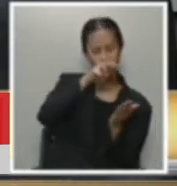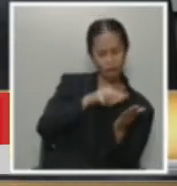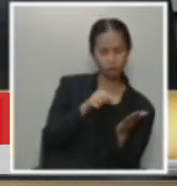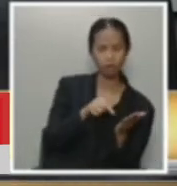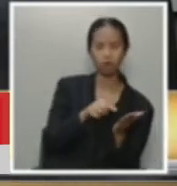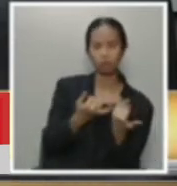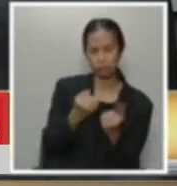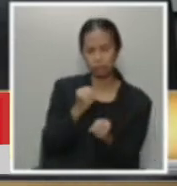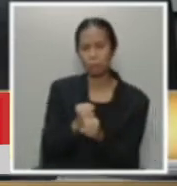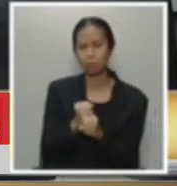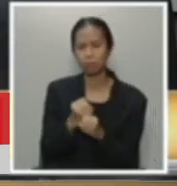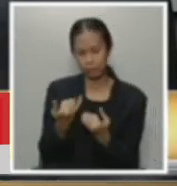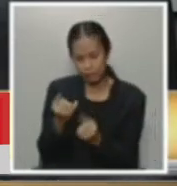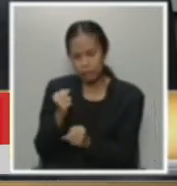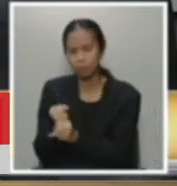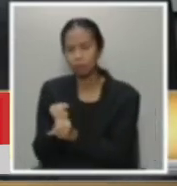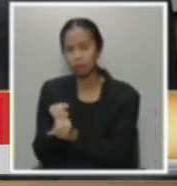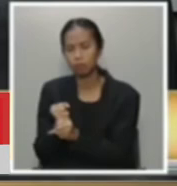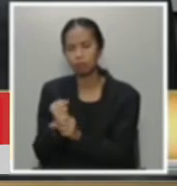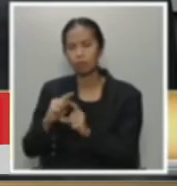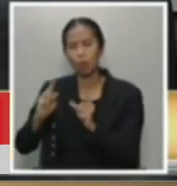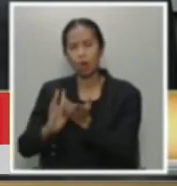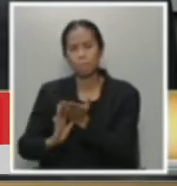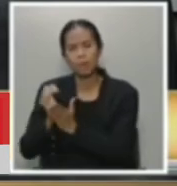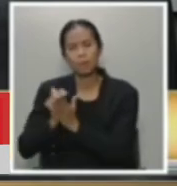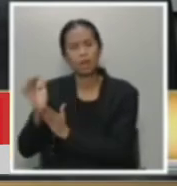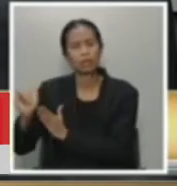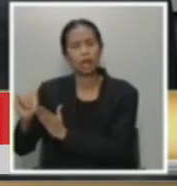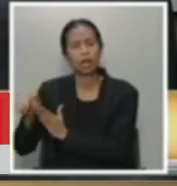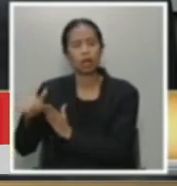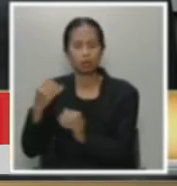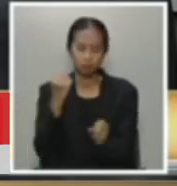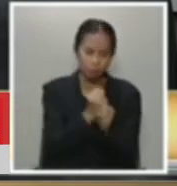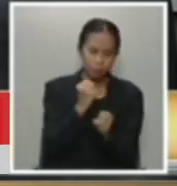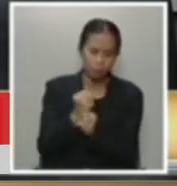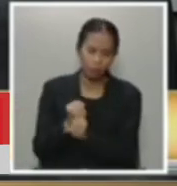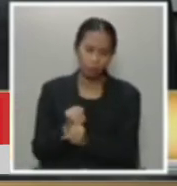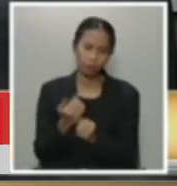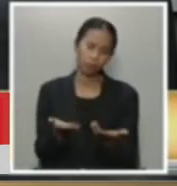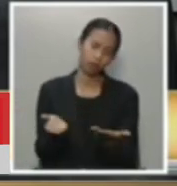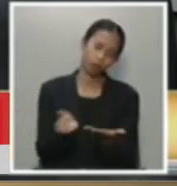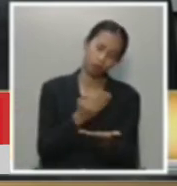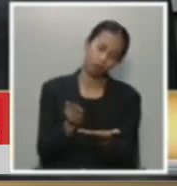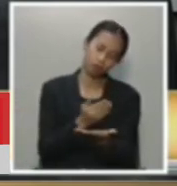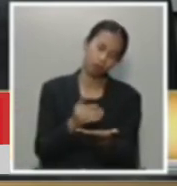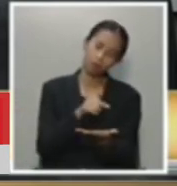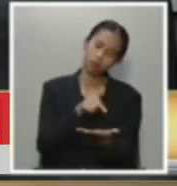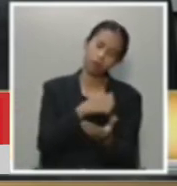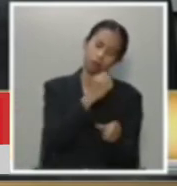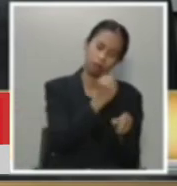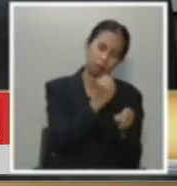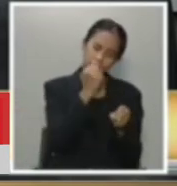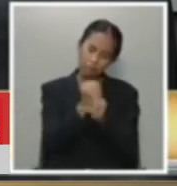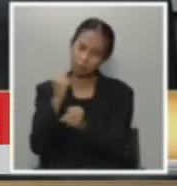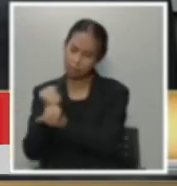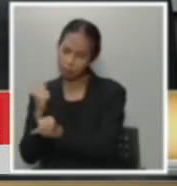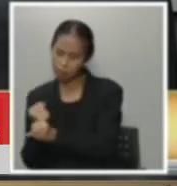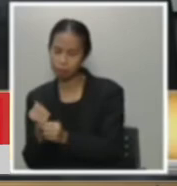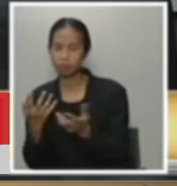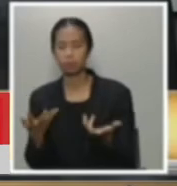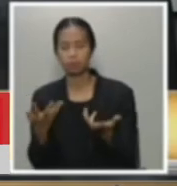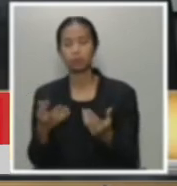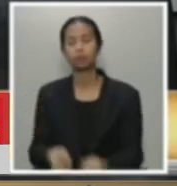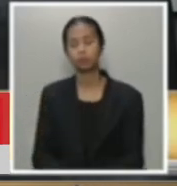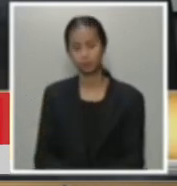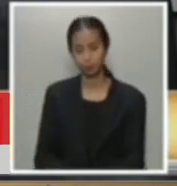อยู่ระหว่างดำเนินการผมว่าอยู่นี่อยู่เล่มใหญ่ๆนี่ 60-70% อยู่ระหว่างดำเนินการทั้งหมดซึ่งเรื่องเหล่